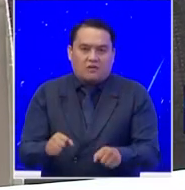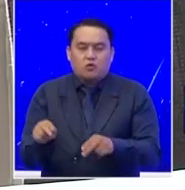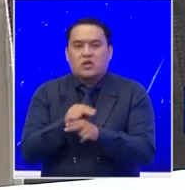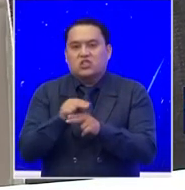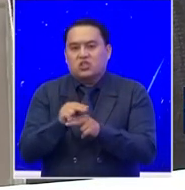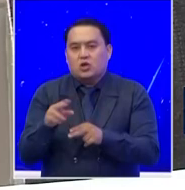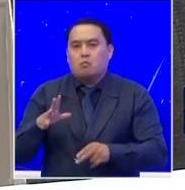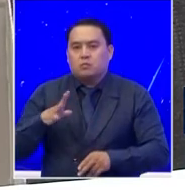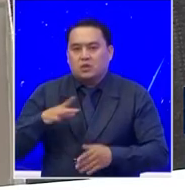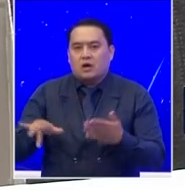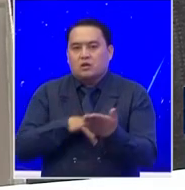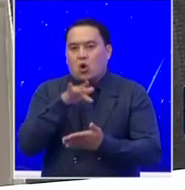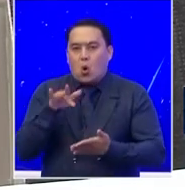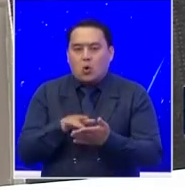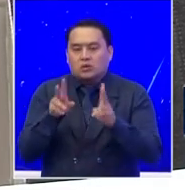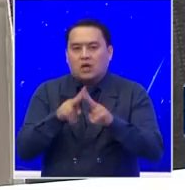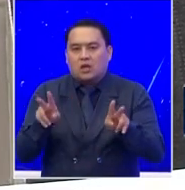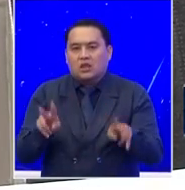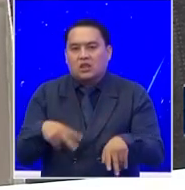у нас в загородных лагерях отдыхало